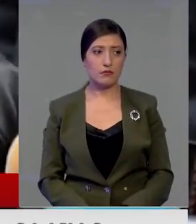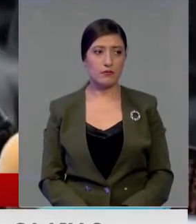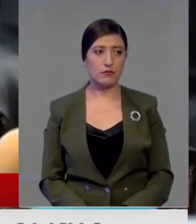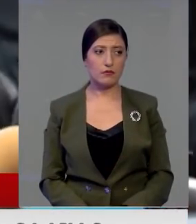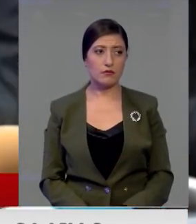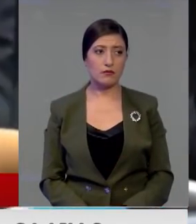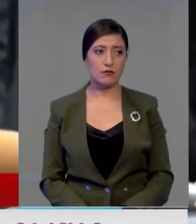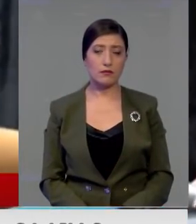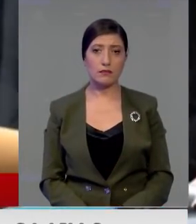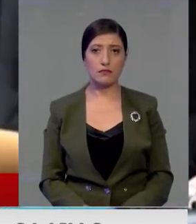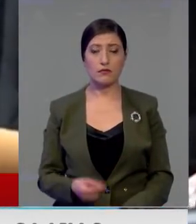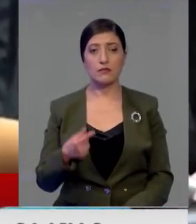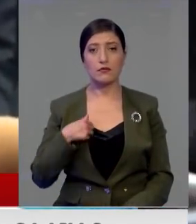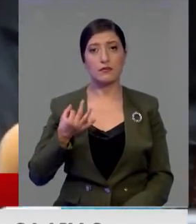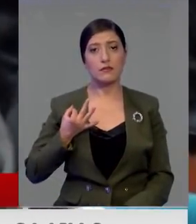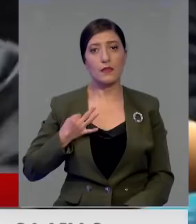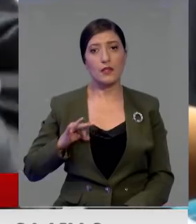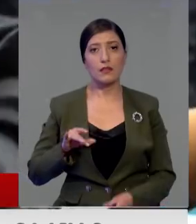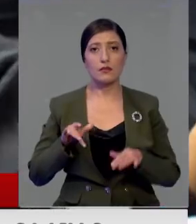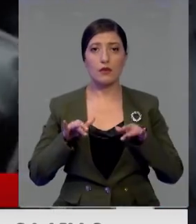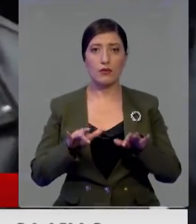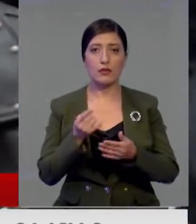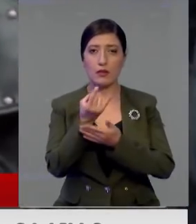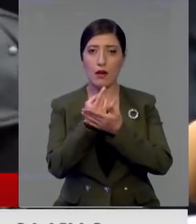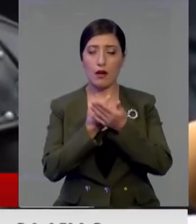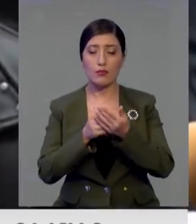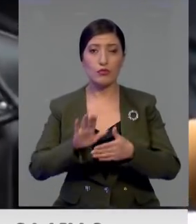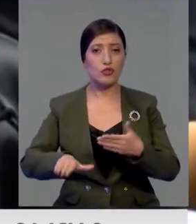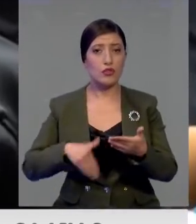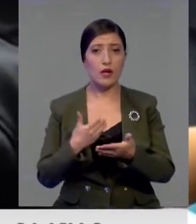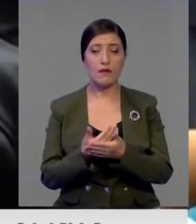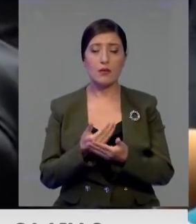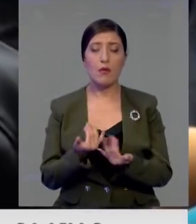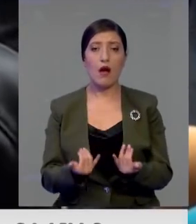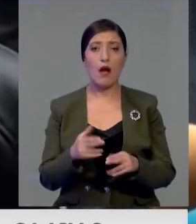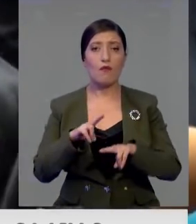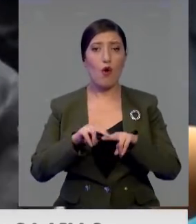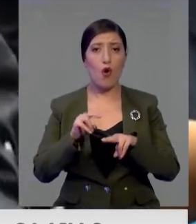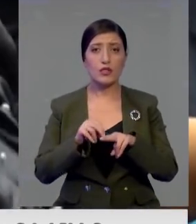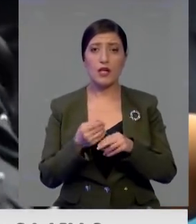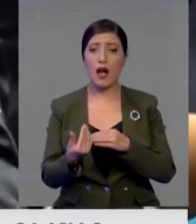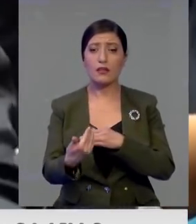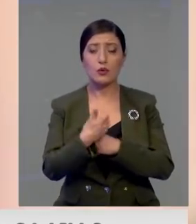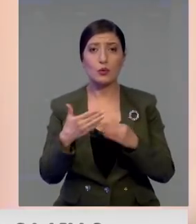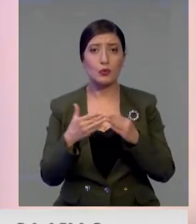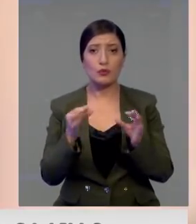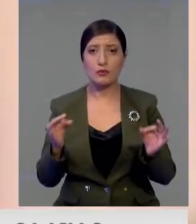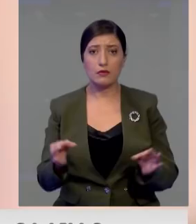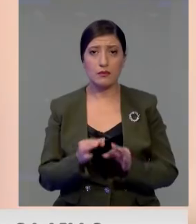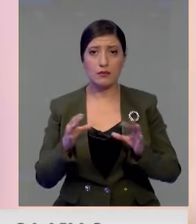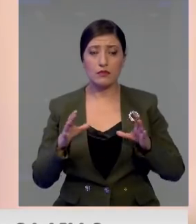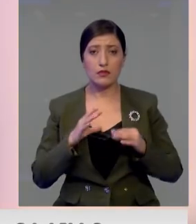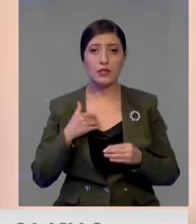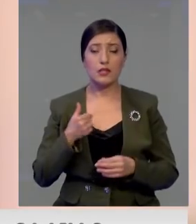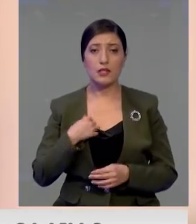Տակ ծրել են։ Իմ տղայի գործը միջևի մի ոչ մի ոստիկան իմ դուրը չի բացել։ Իմ տղան 8 ամիս է